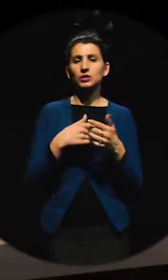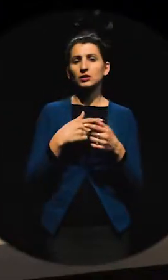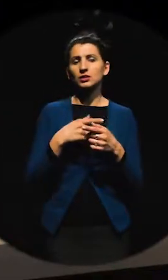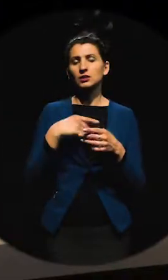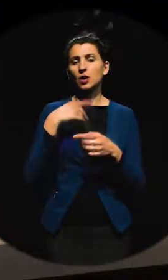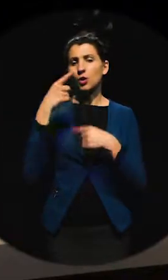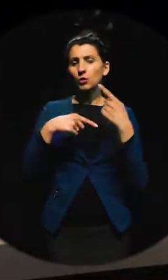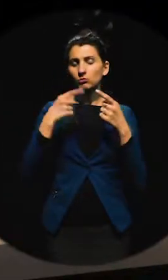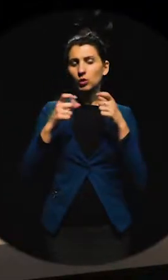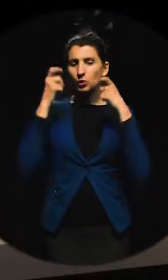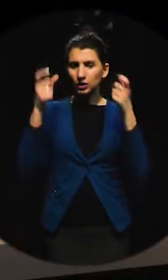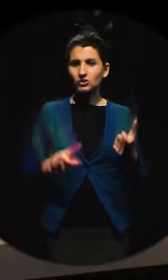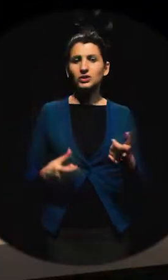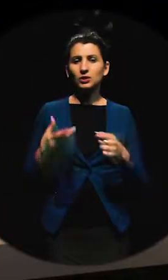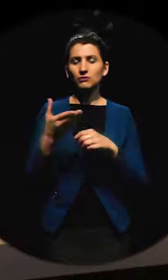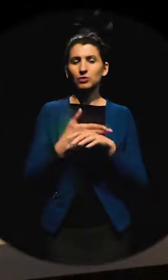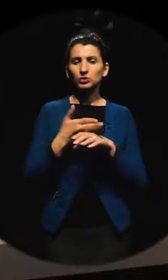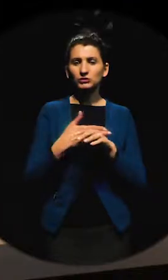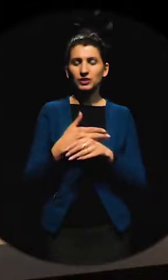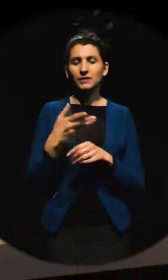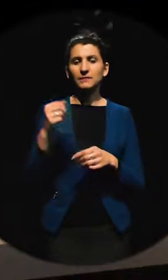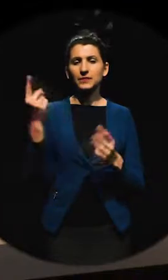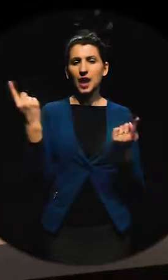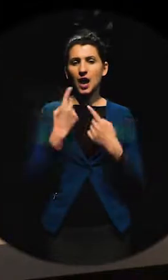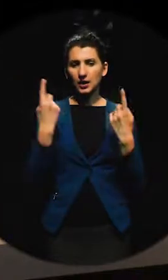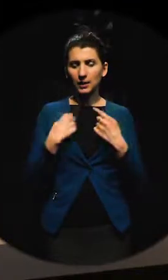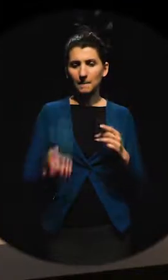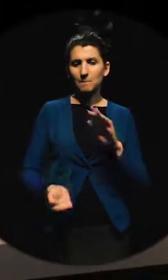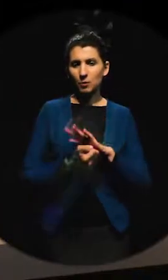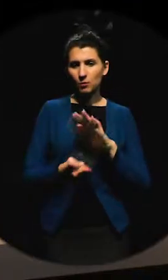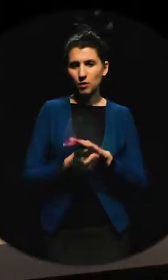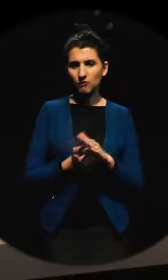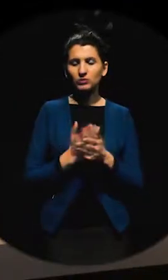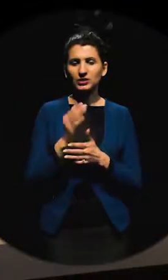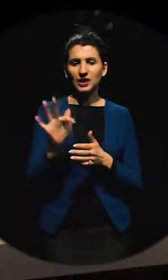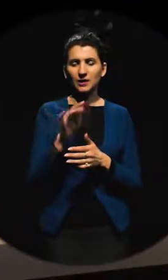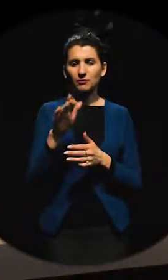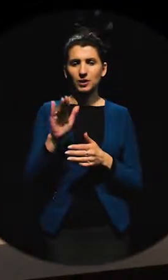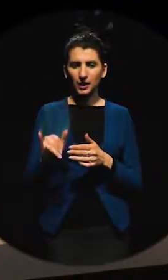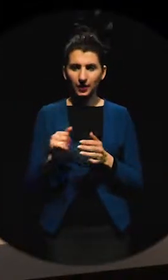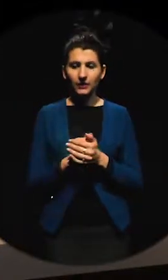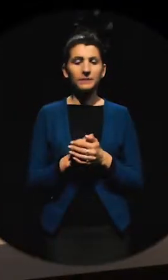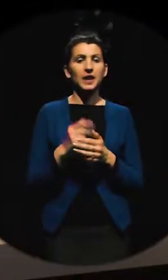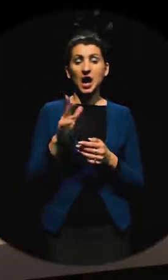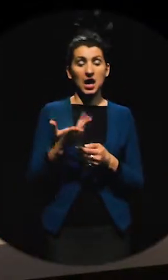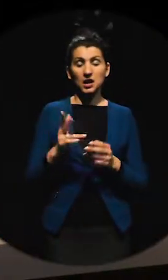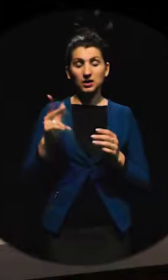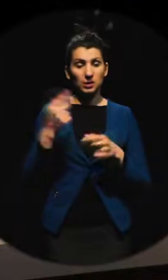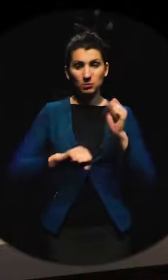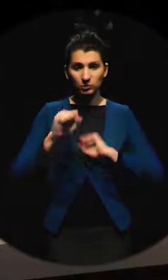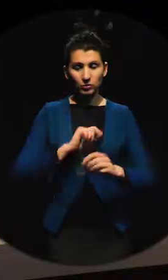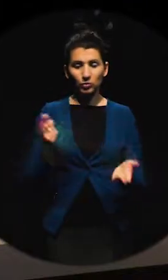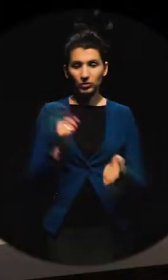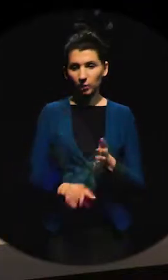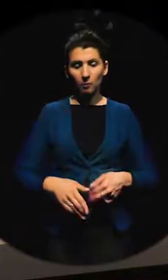alarmów bombowych przez FBI. Natomiast ta grupa nie dała się rozproszyć i po kilkunastu dniach wyłoniła się z niej